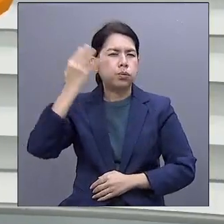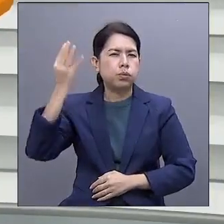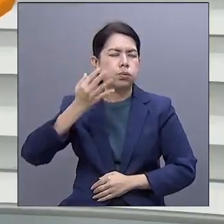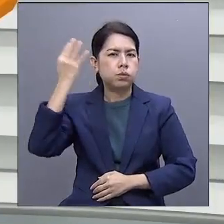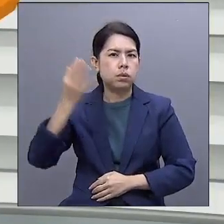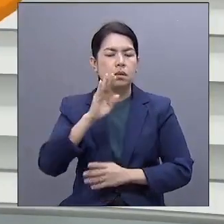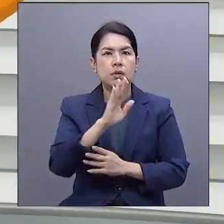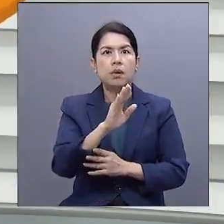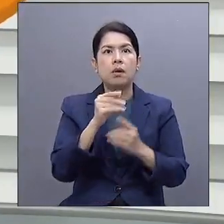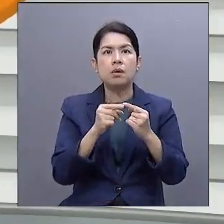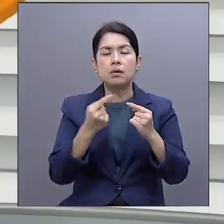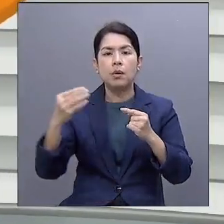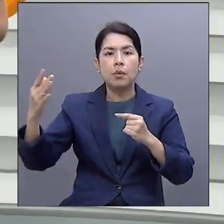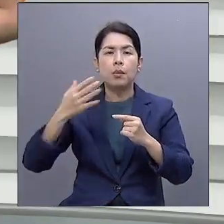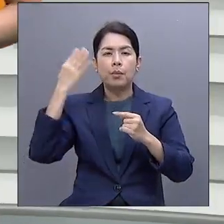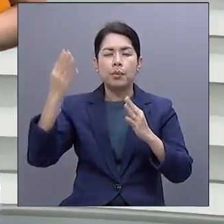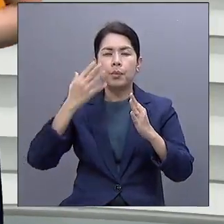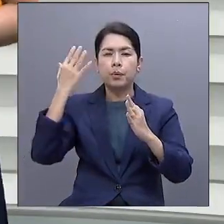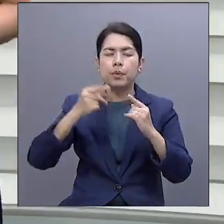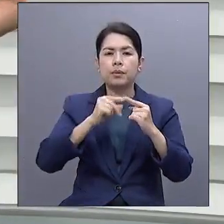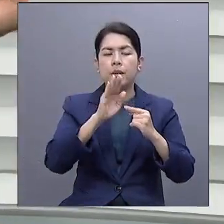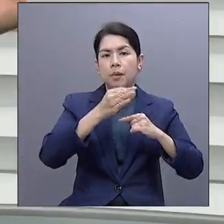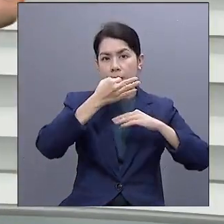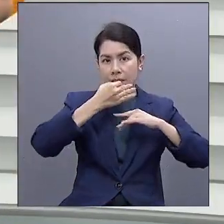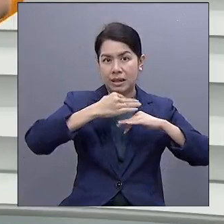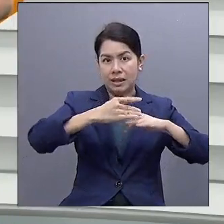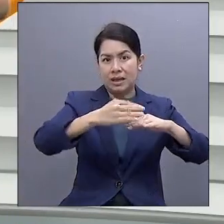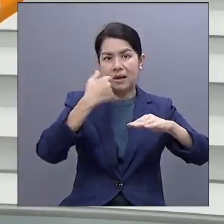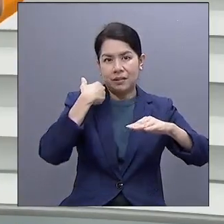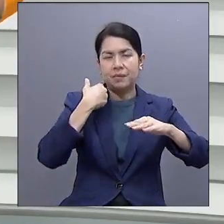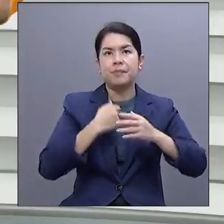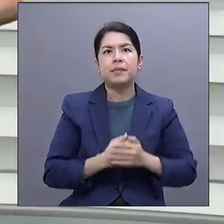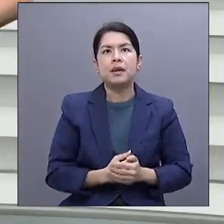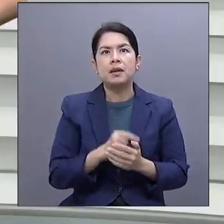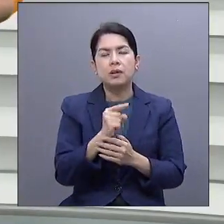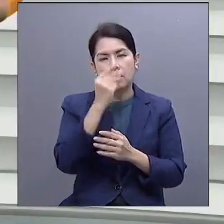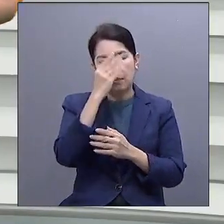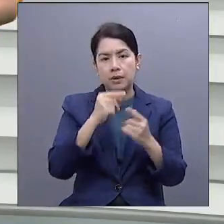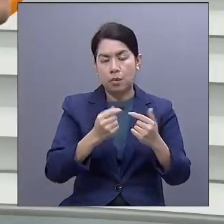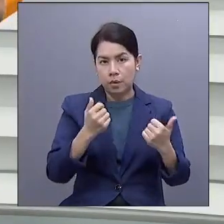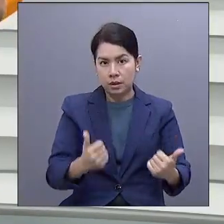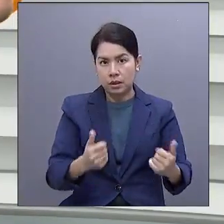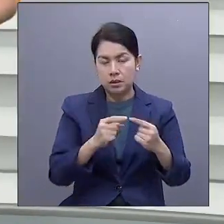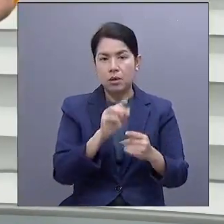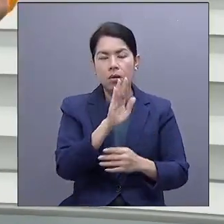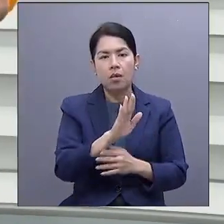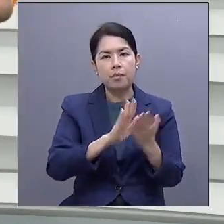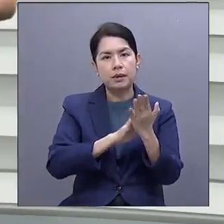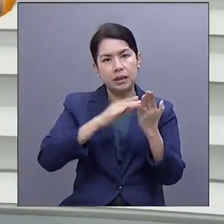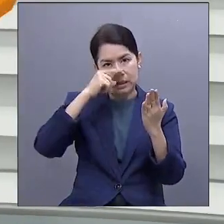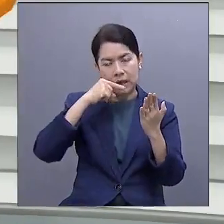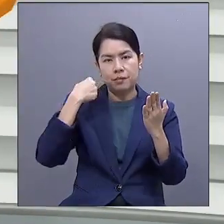ฉียงใต้พัดเข้ามาปกคลุมทะเลอันดามันประเทศไทยแล้วก็อ่าวไทยด้วยนะคะส่งผลให้วันนี้บริเวณพื้นที่ประเทศไทยจะมีฝนเพิ่มม